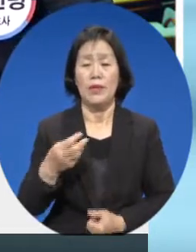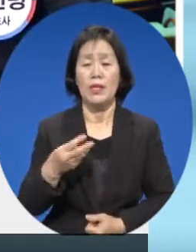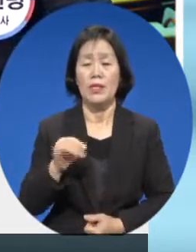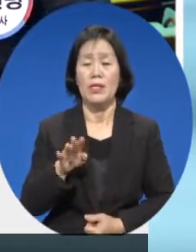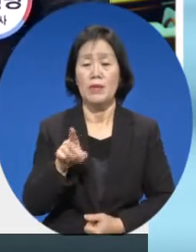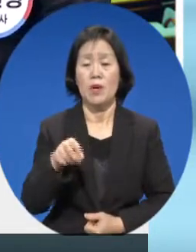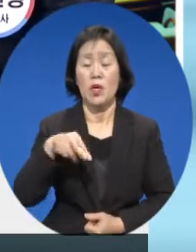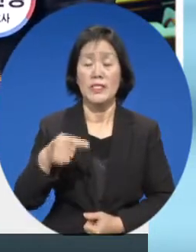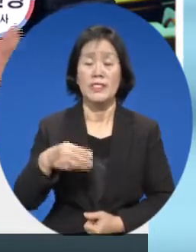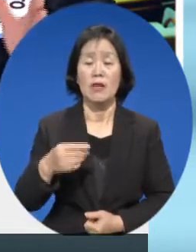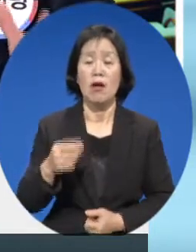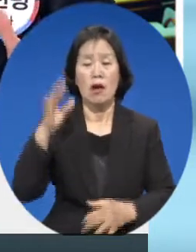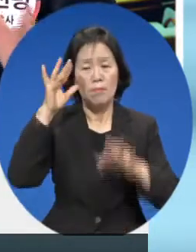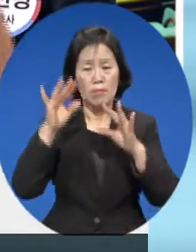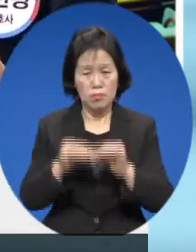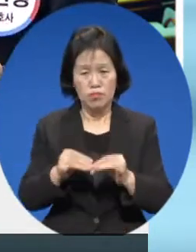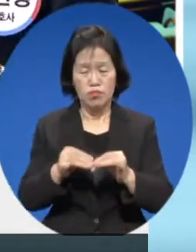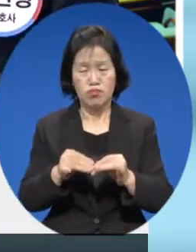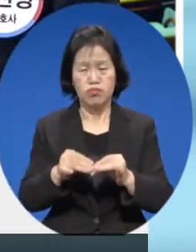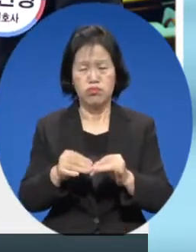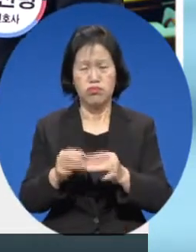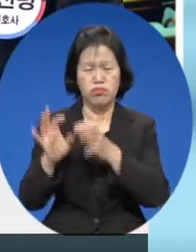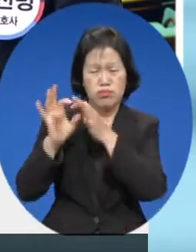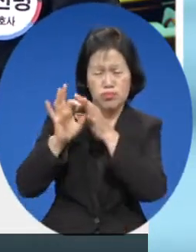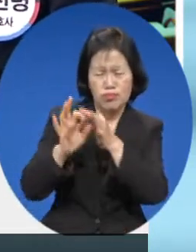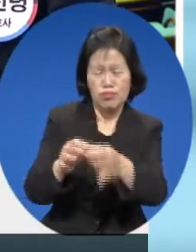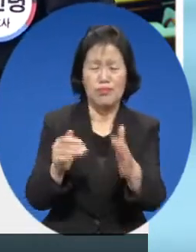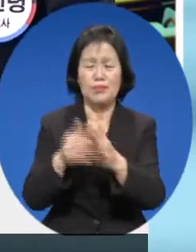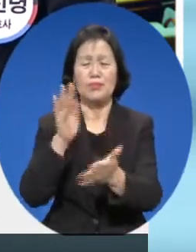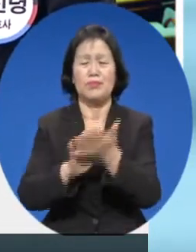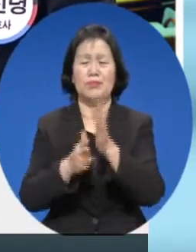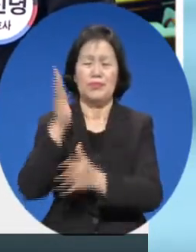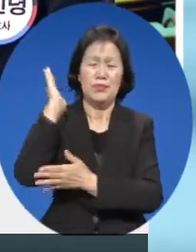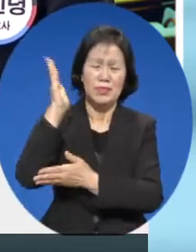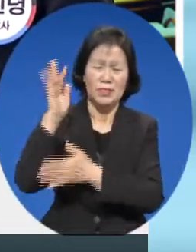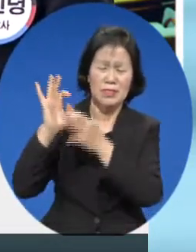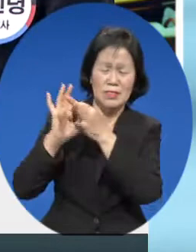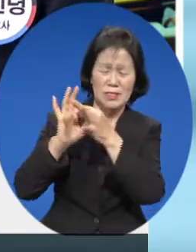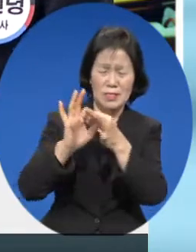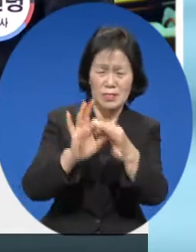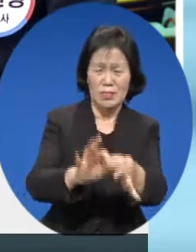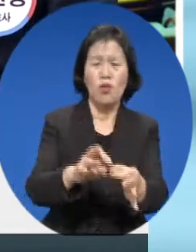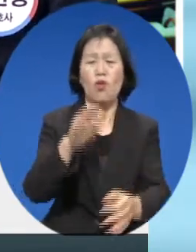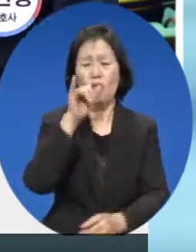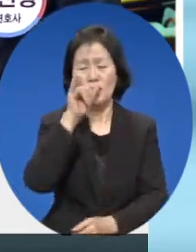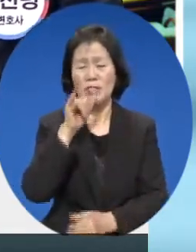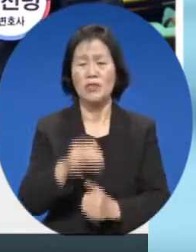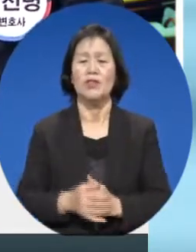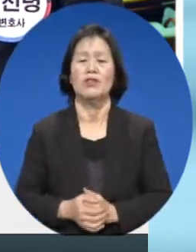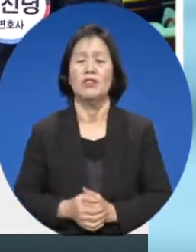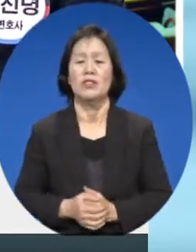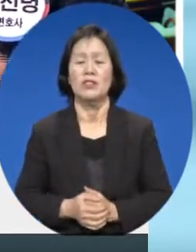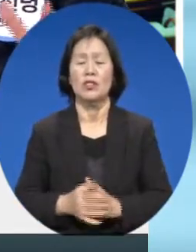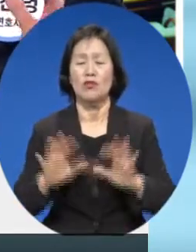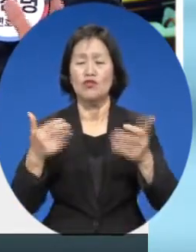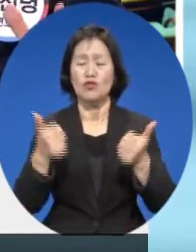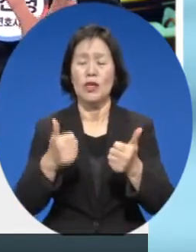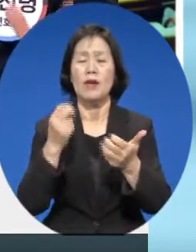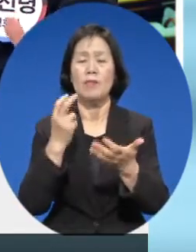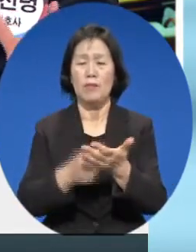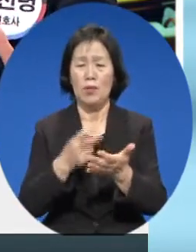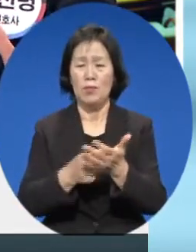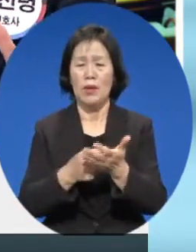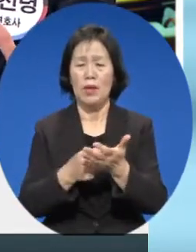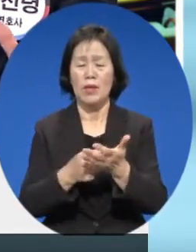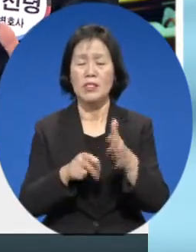합법적인 의사 무제한 토론을 통한 의사 그 진행 발아할 수 있는 절차가 있긴 있습니다 그것이 이제 국회법에 이름 아